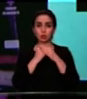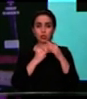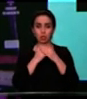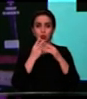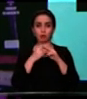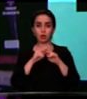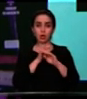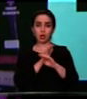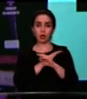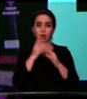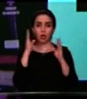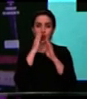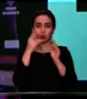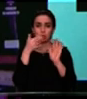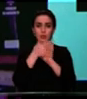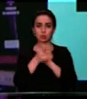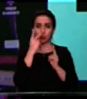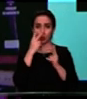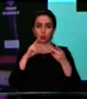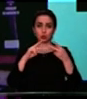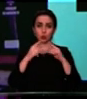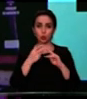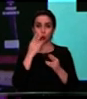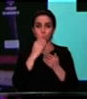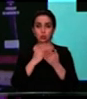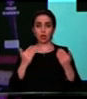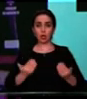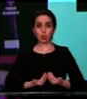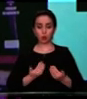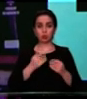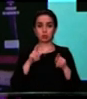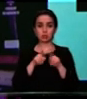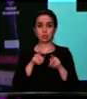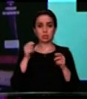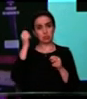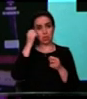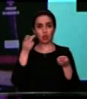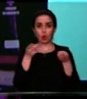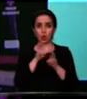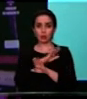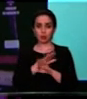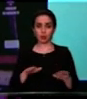yuqori harorat ta'sirida ko'rinishini o'zgartirib, hayot izlarini qoldirmagan.